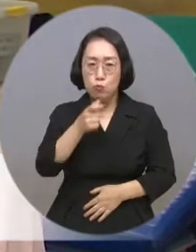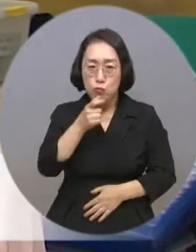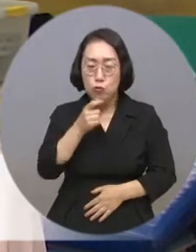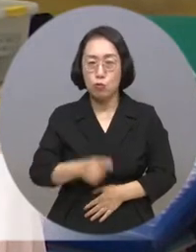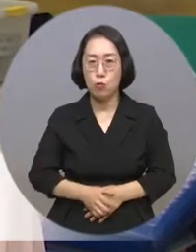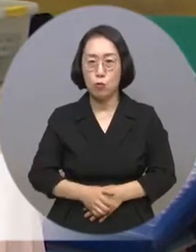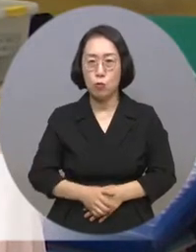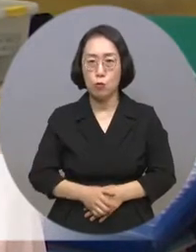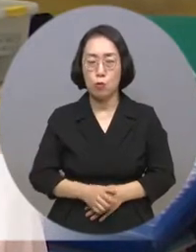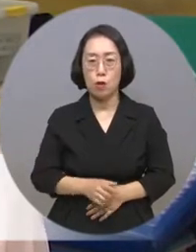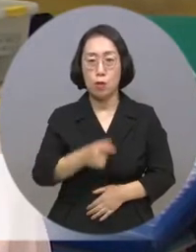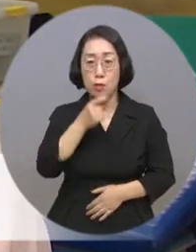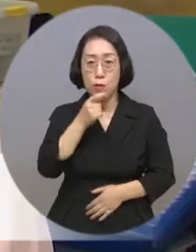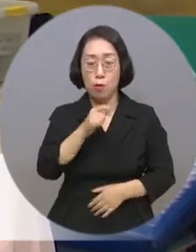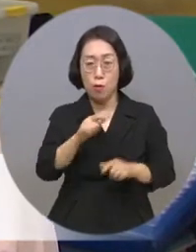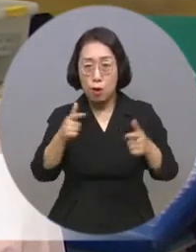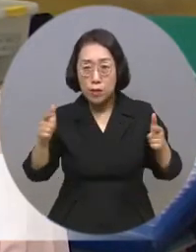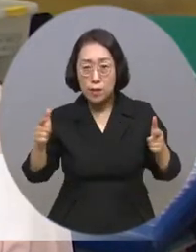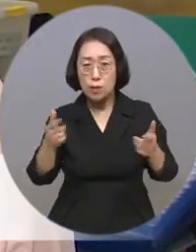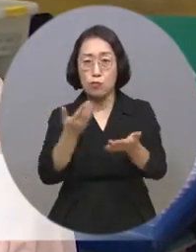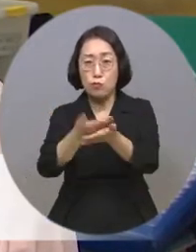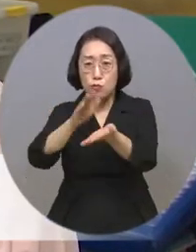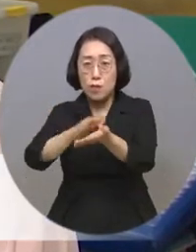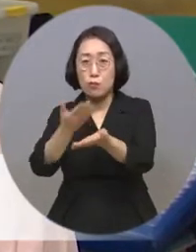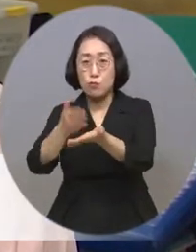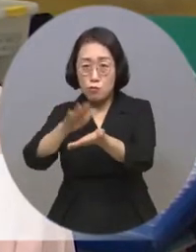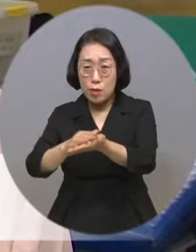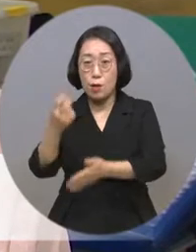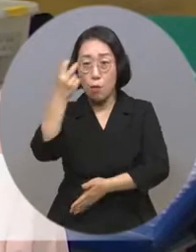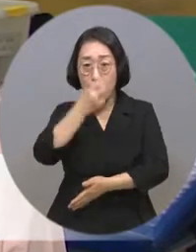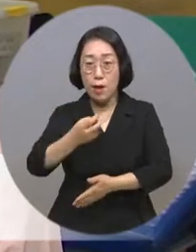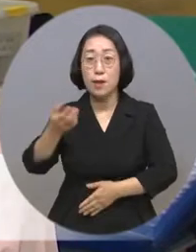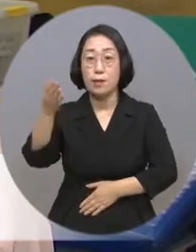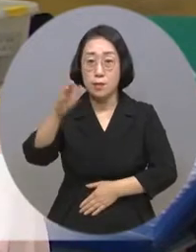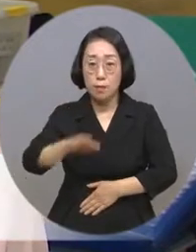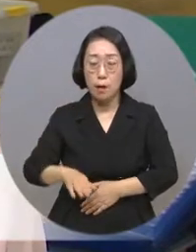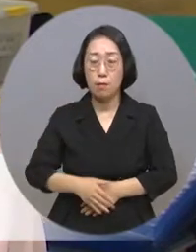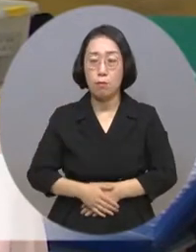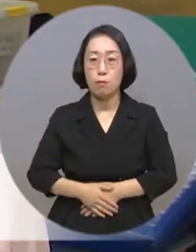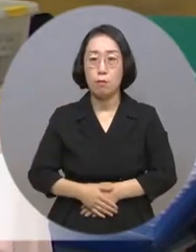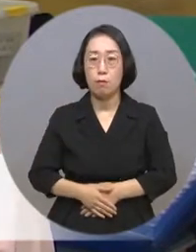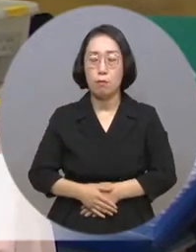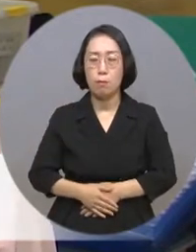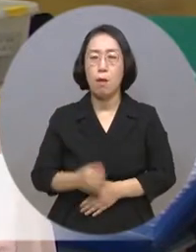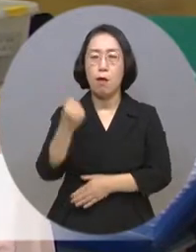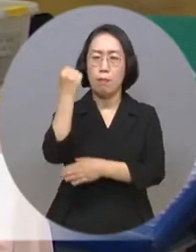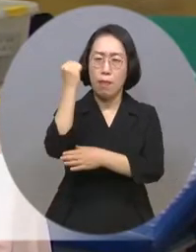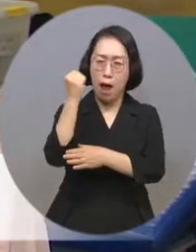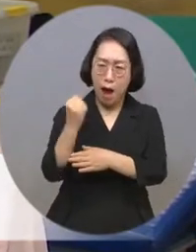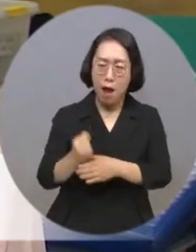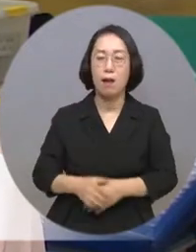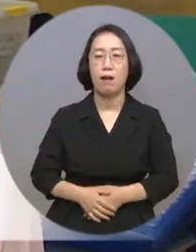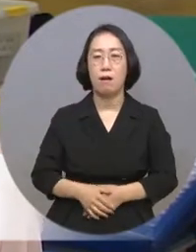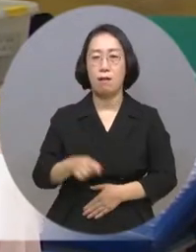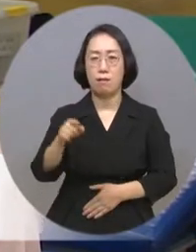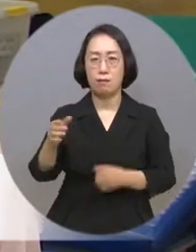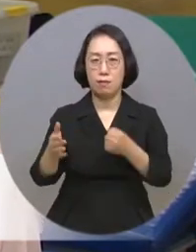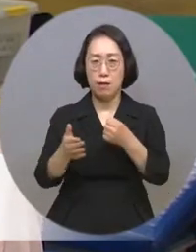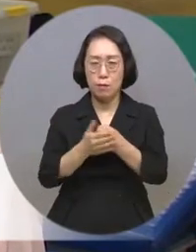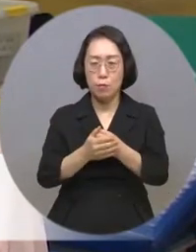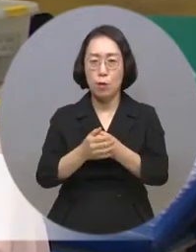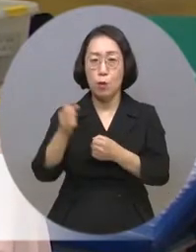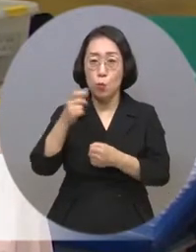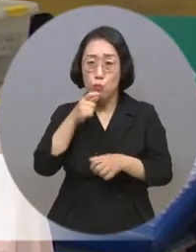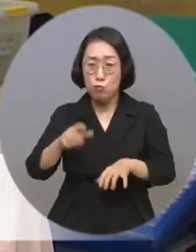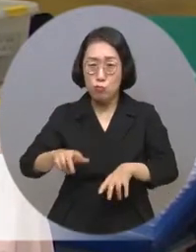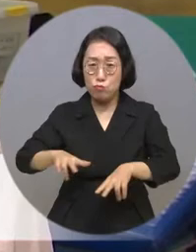발수라든가 방수라든가 이런 부분을 꽤 신경 써서 잘 관리해 왔는데 그럼에도 불구하고 이제 노후된 건물이다 보니까 이런 일이